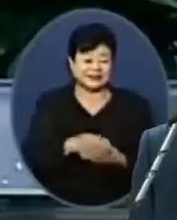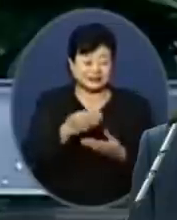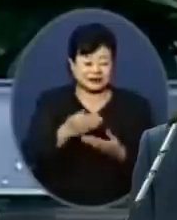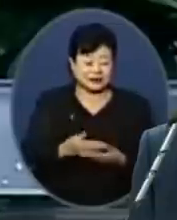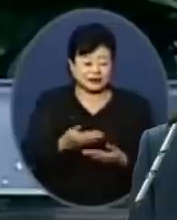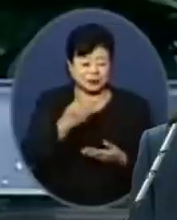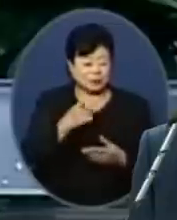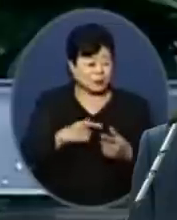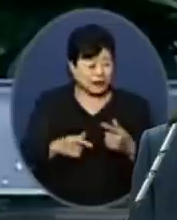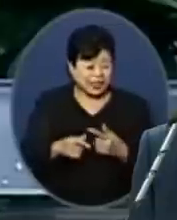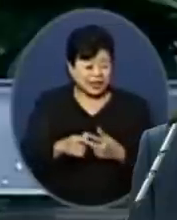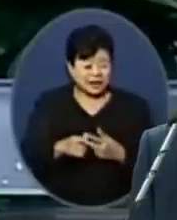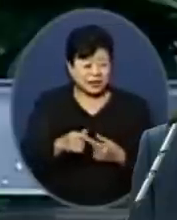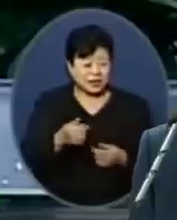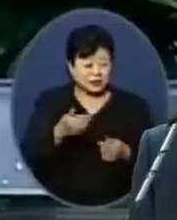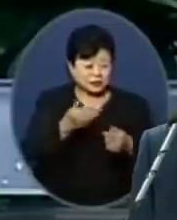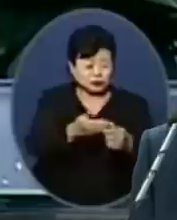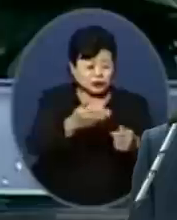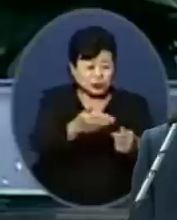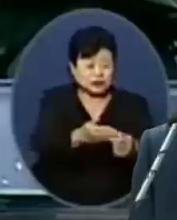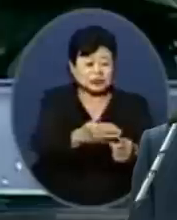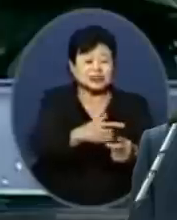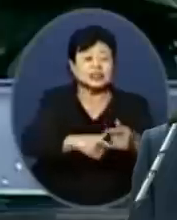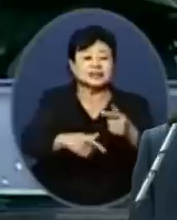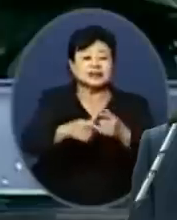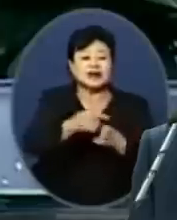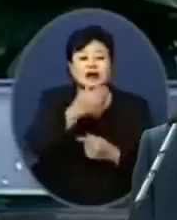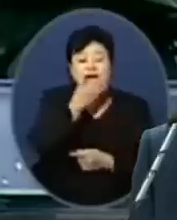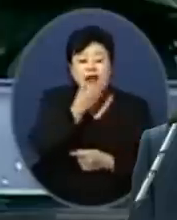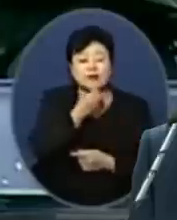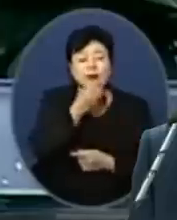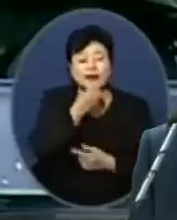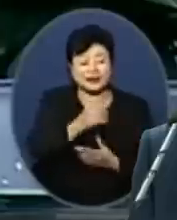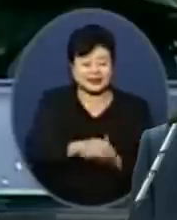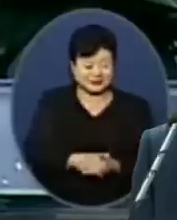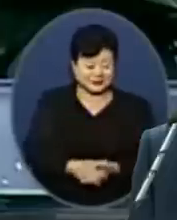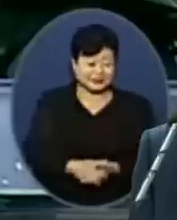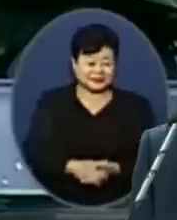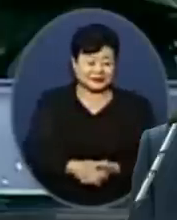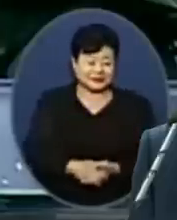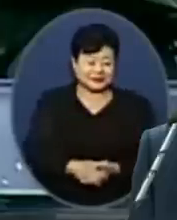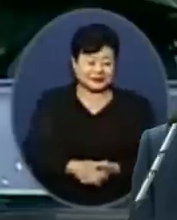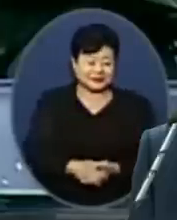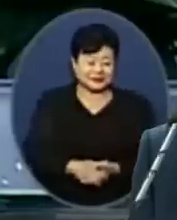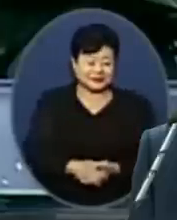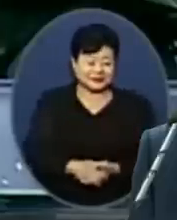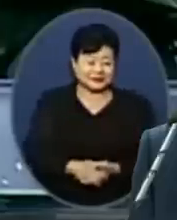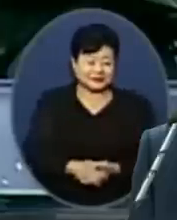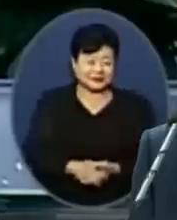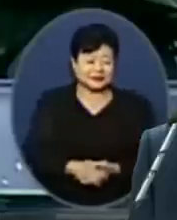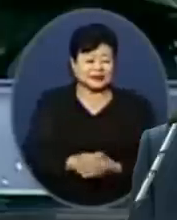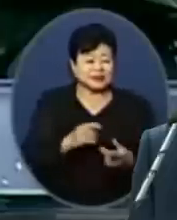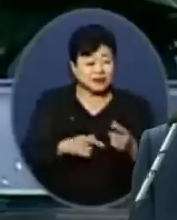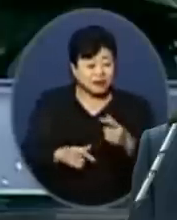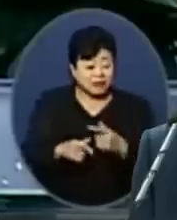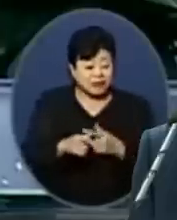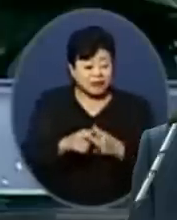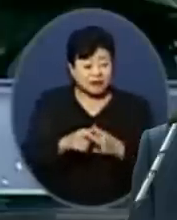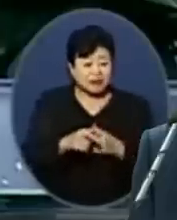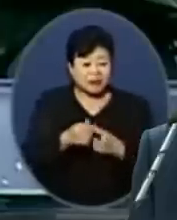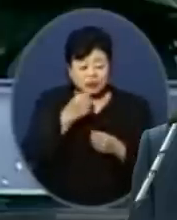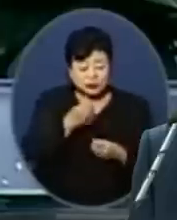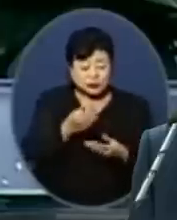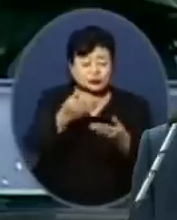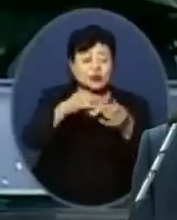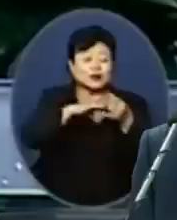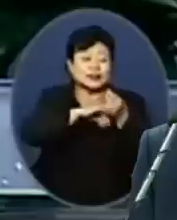얻어먹는 것보다도 주는 것이 더 행복해지는 것입니다. 그리고 더